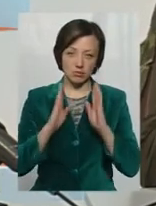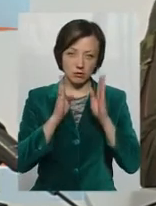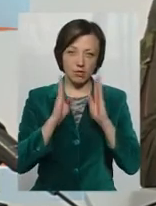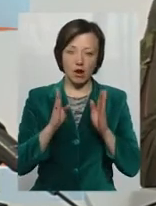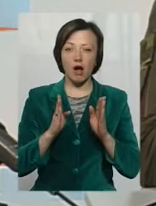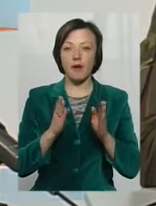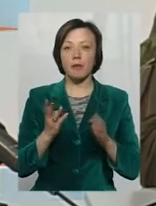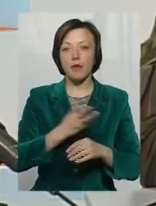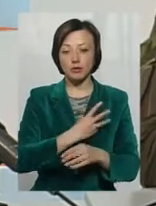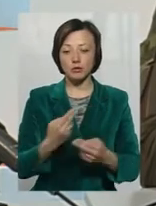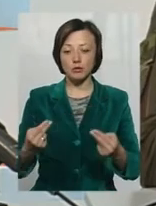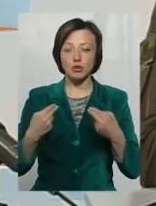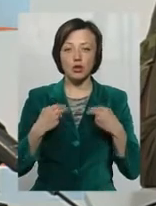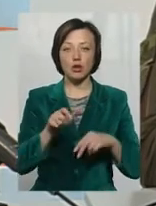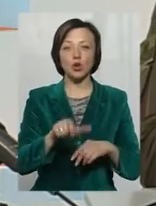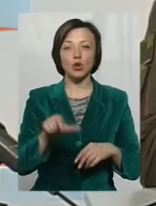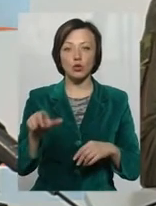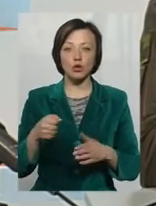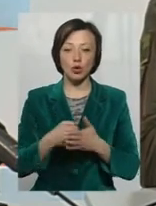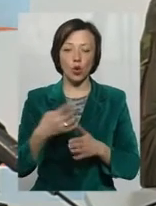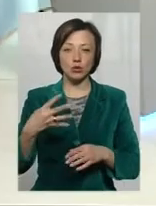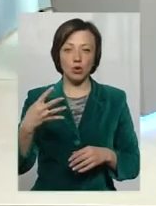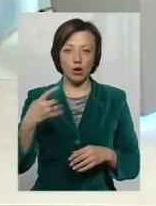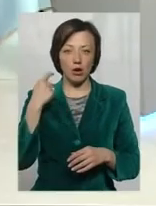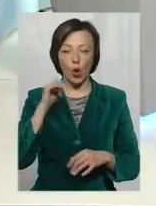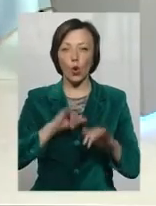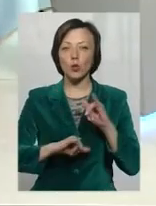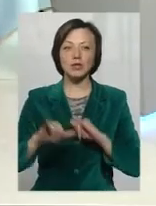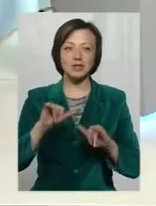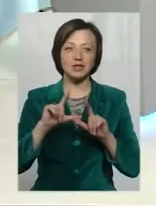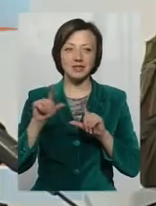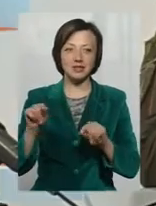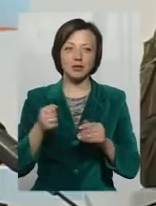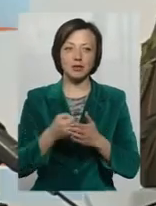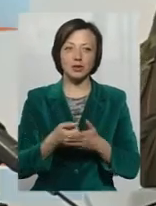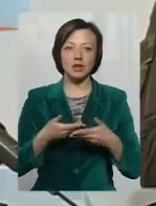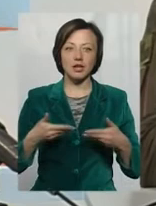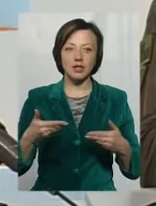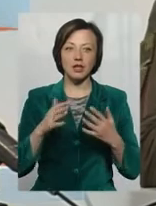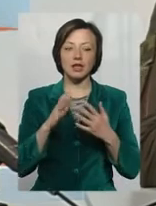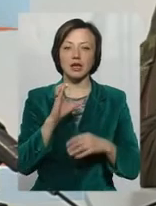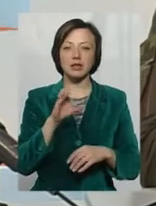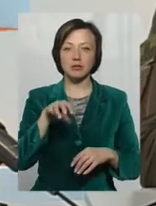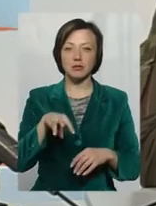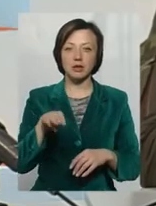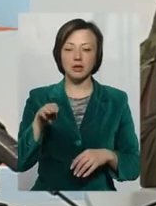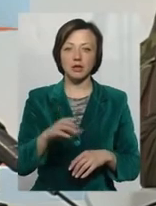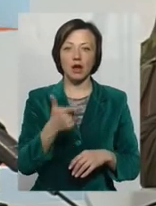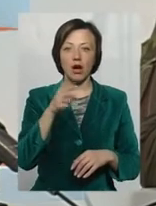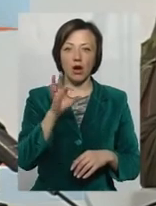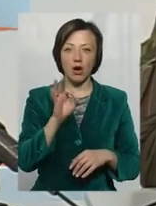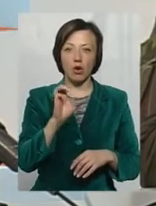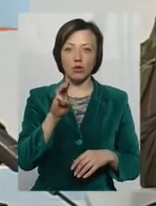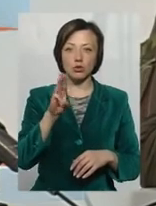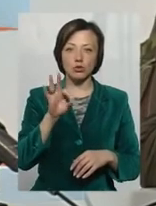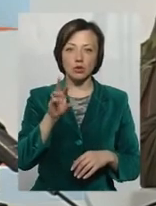нас приїжджали люди, яким до 40 років. Куди приїжджати до вас? Приїжджайте до нас, селище міського типу Гостомель, це